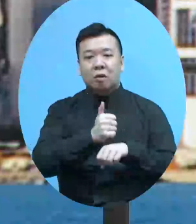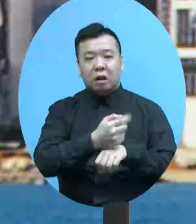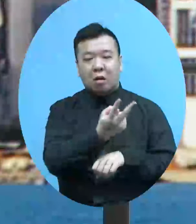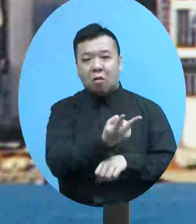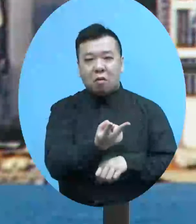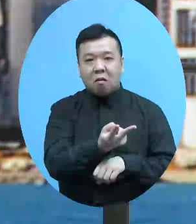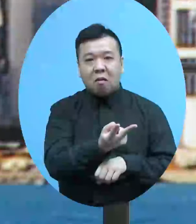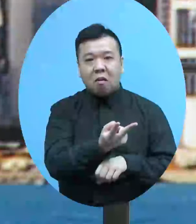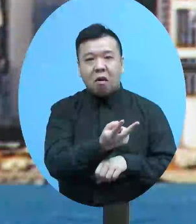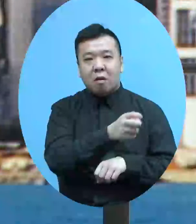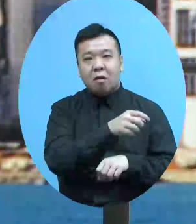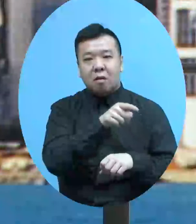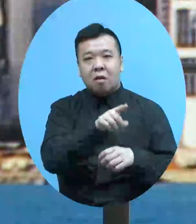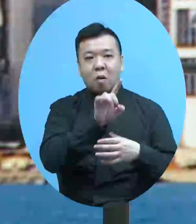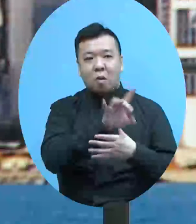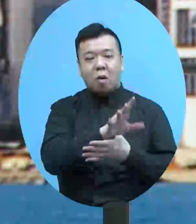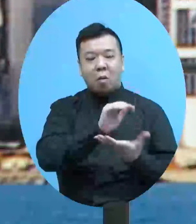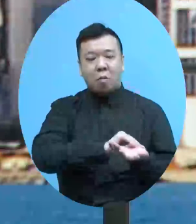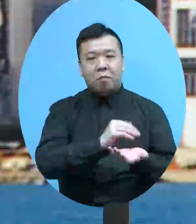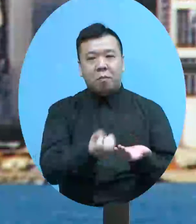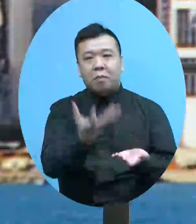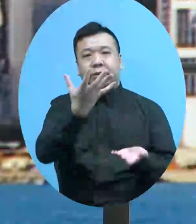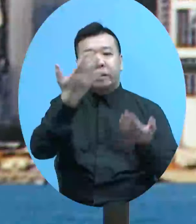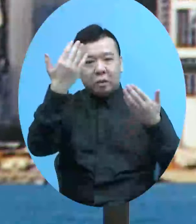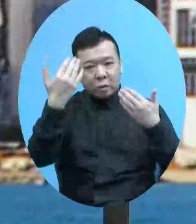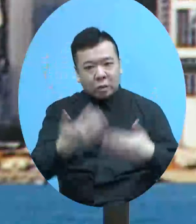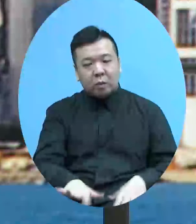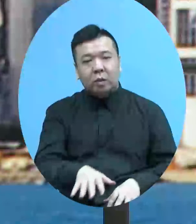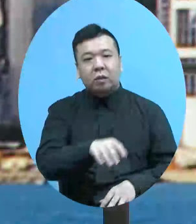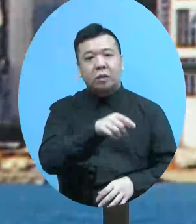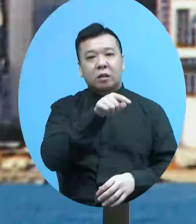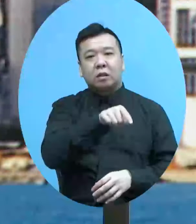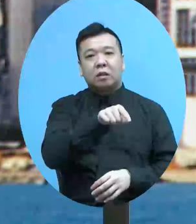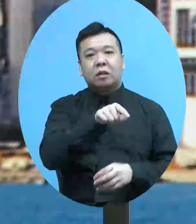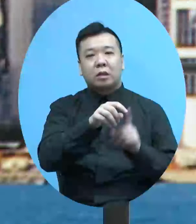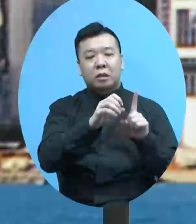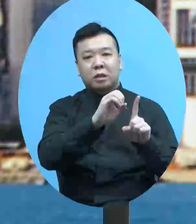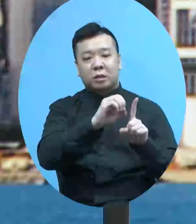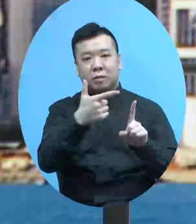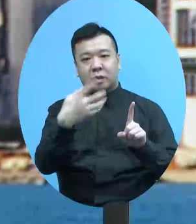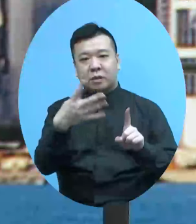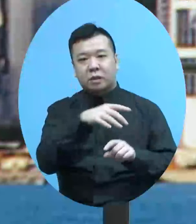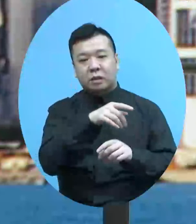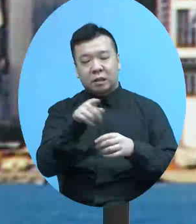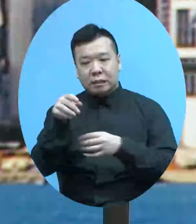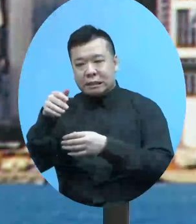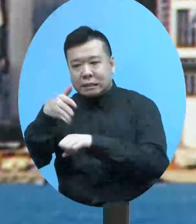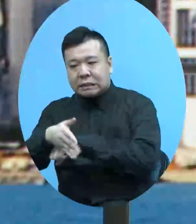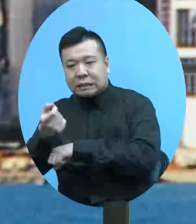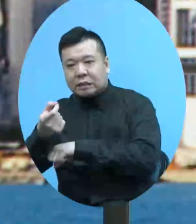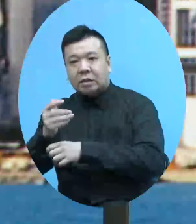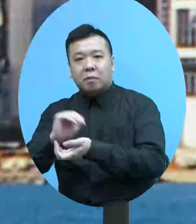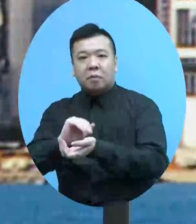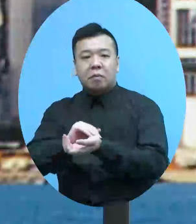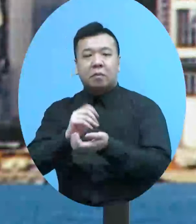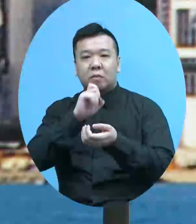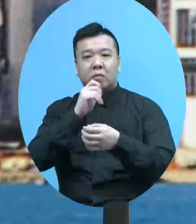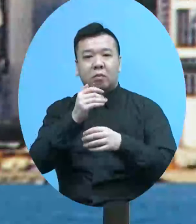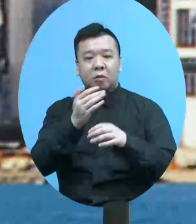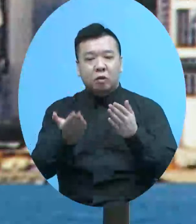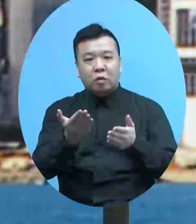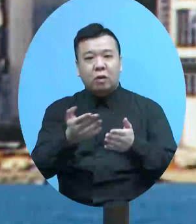位就已經是早些發病的個案而這位1084就是遲些發病的個案那有機會